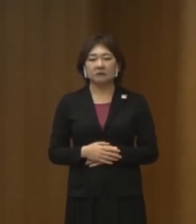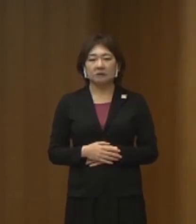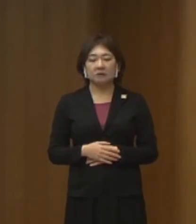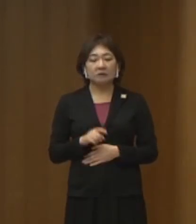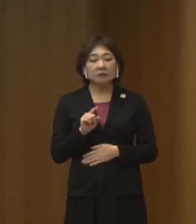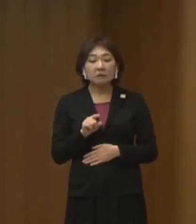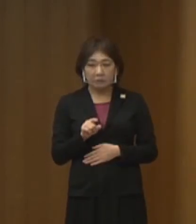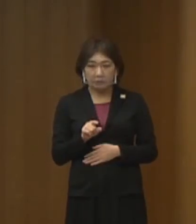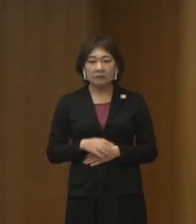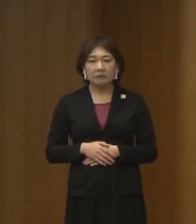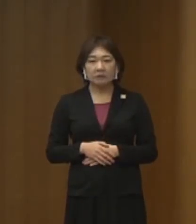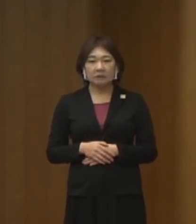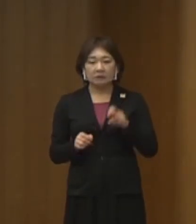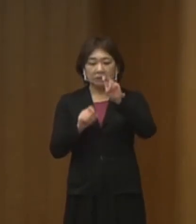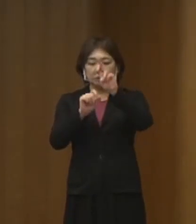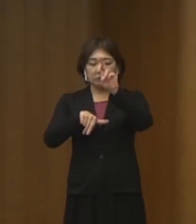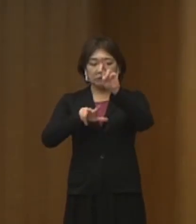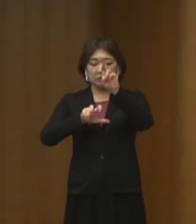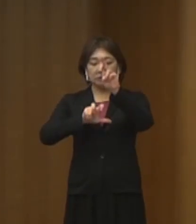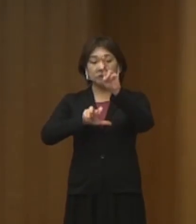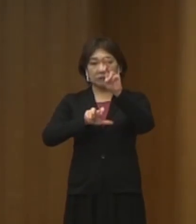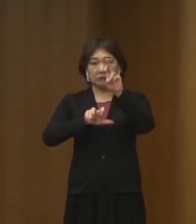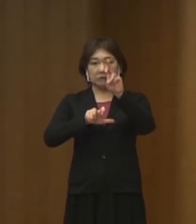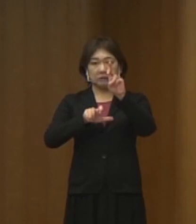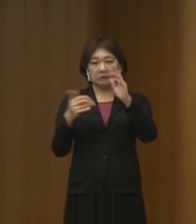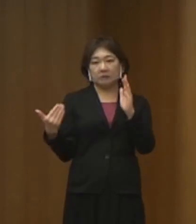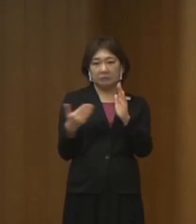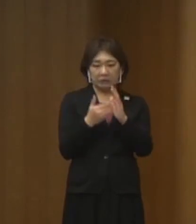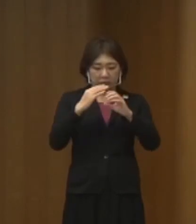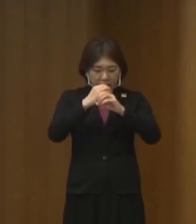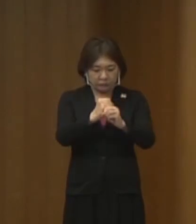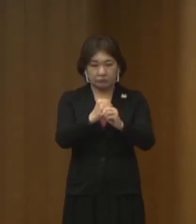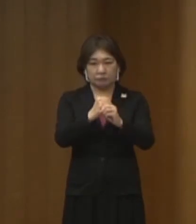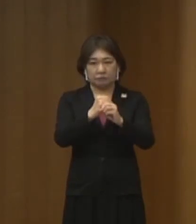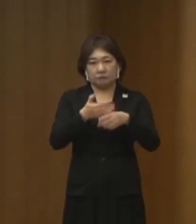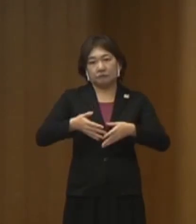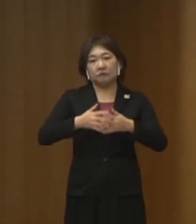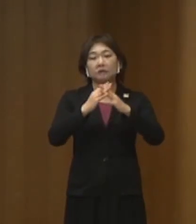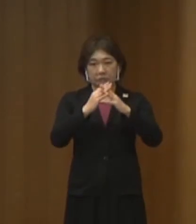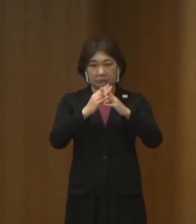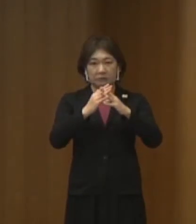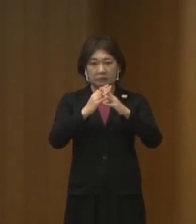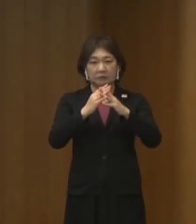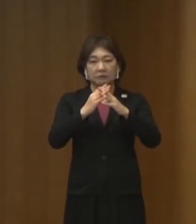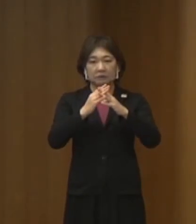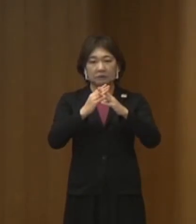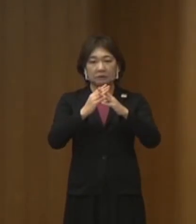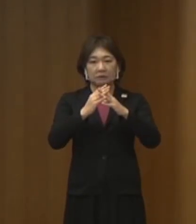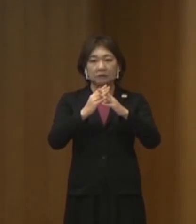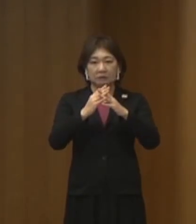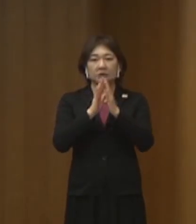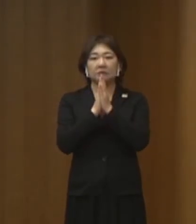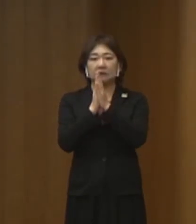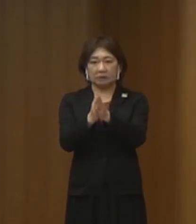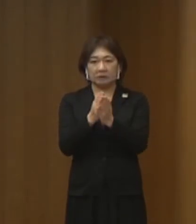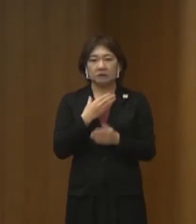置については12月25日までの集中的な取り組みとしてお願いをいたします